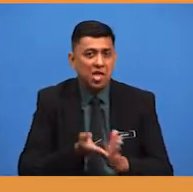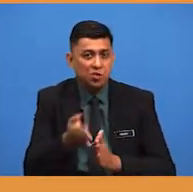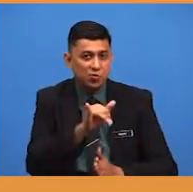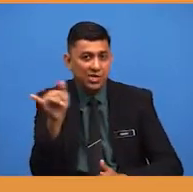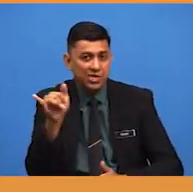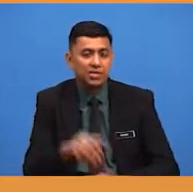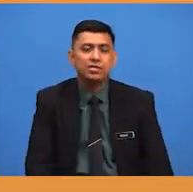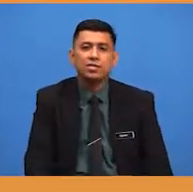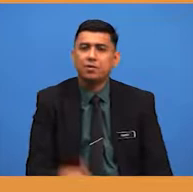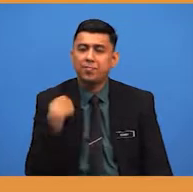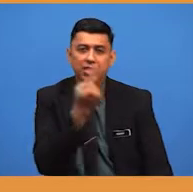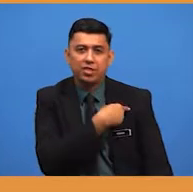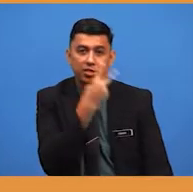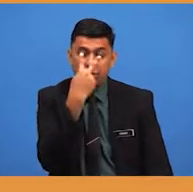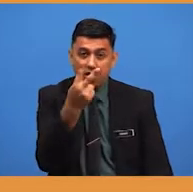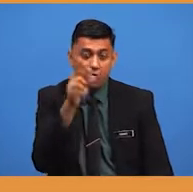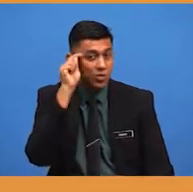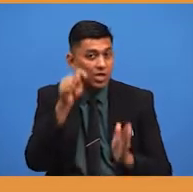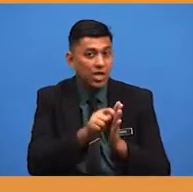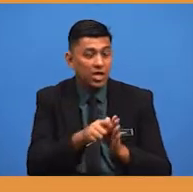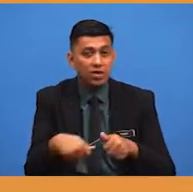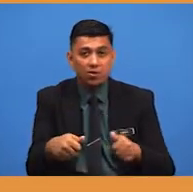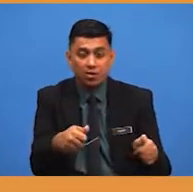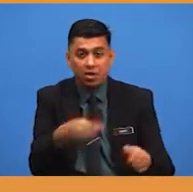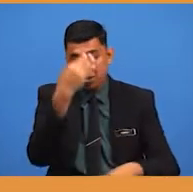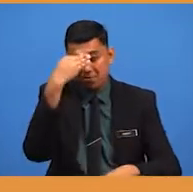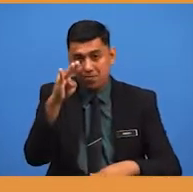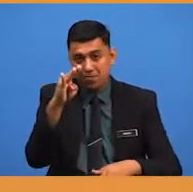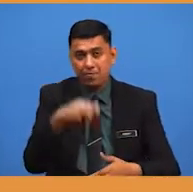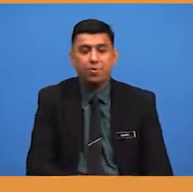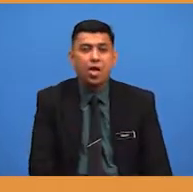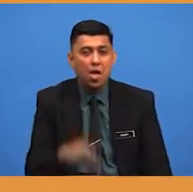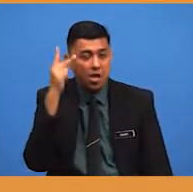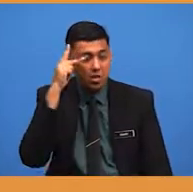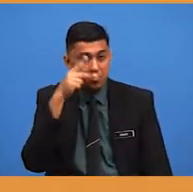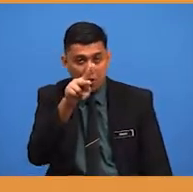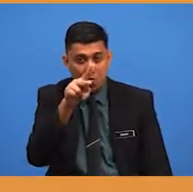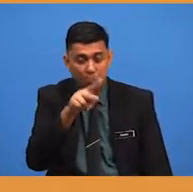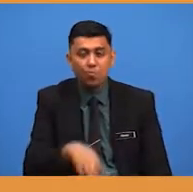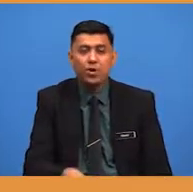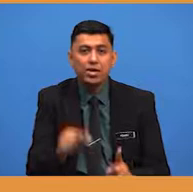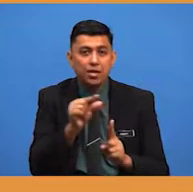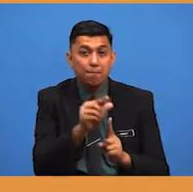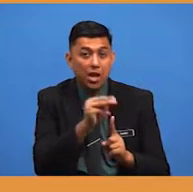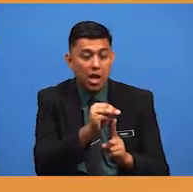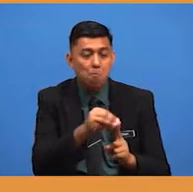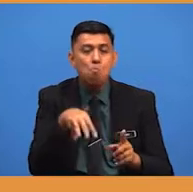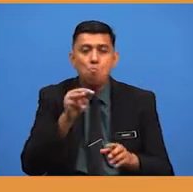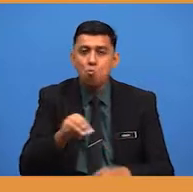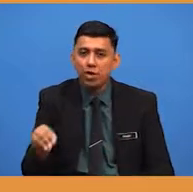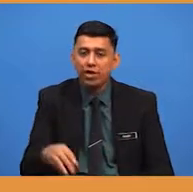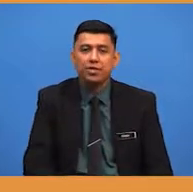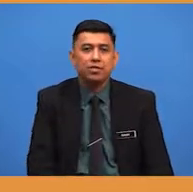Seterusnya, kita lihat carta alir bagi memapar grade murid. Carta alir